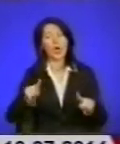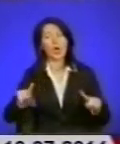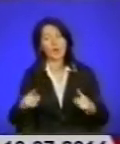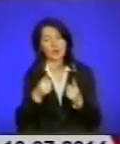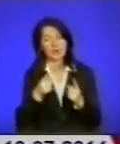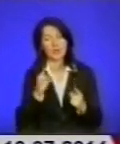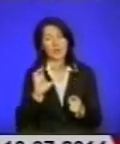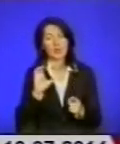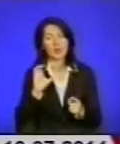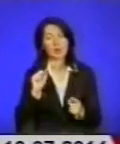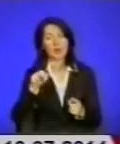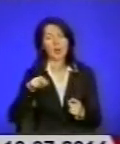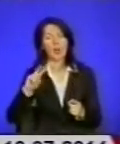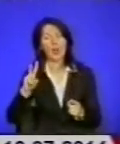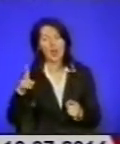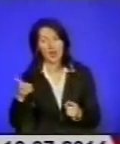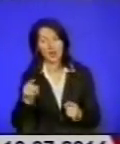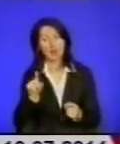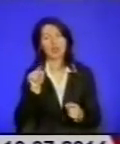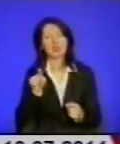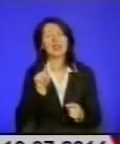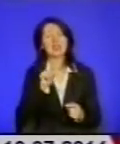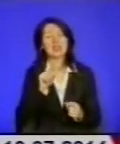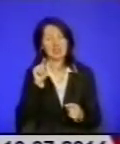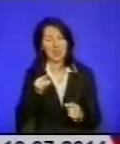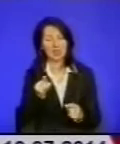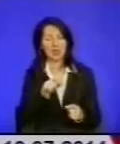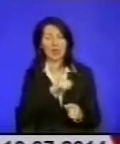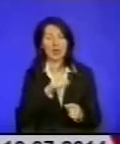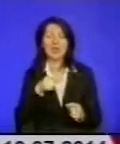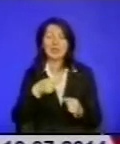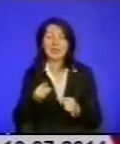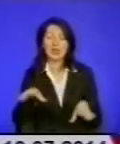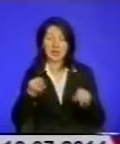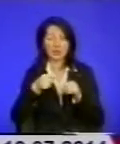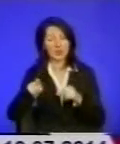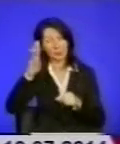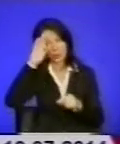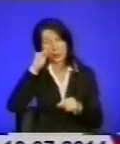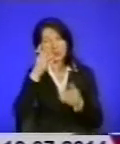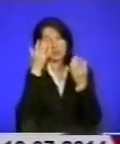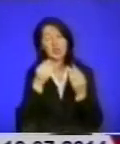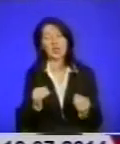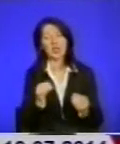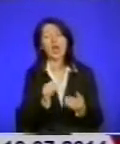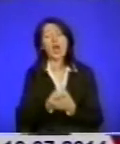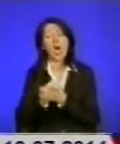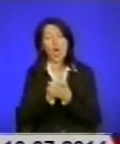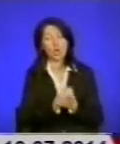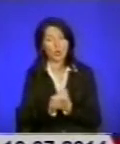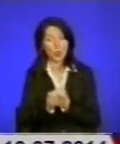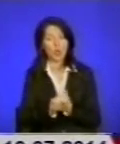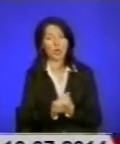Сапеляка. Лише за те, що разом з іншими юнаками на День Злуки 1973 року вивісив у